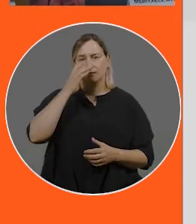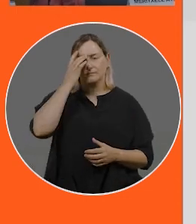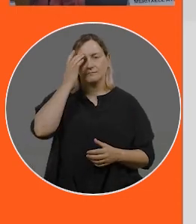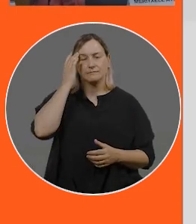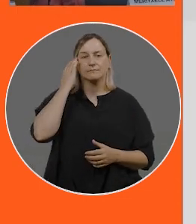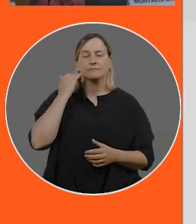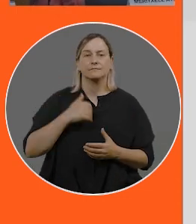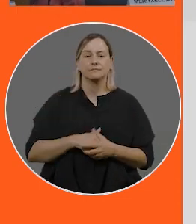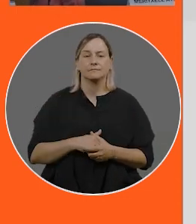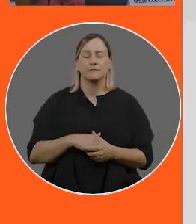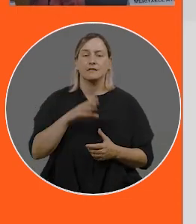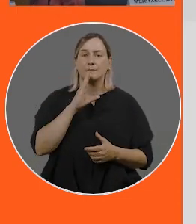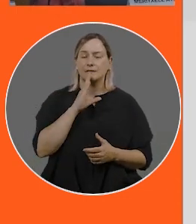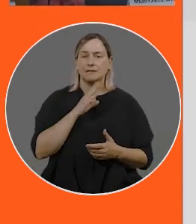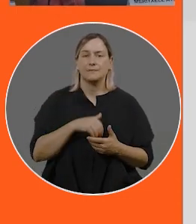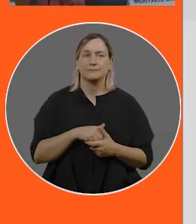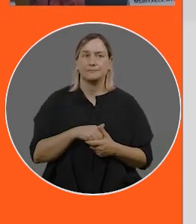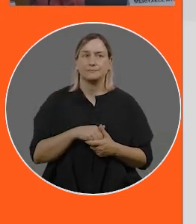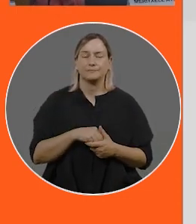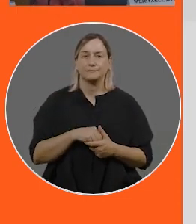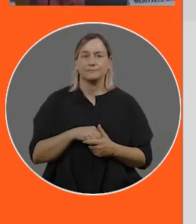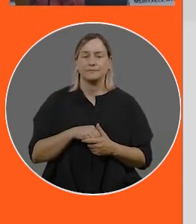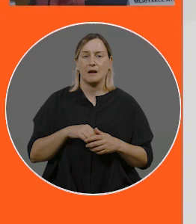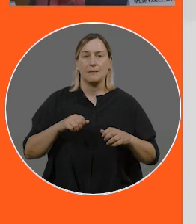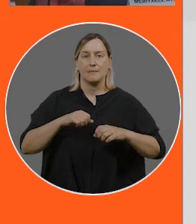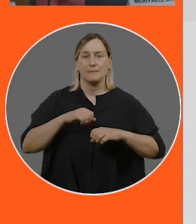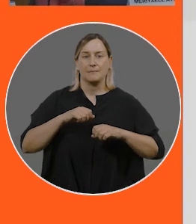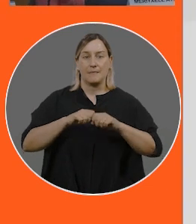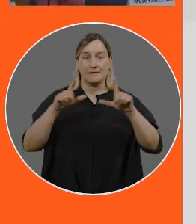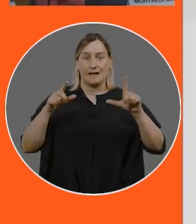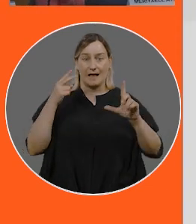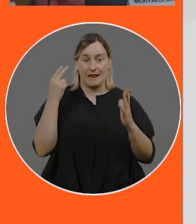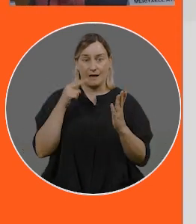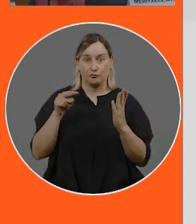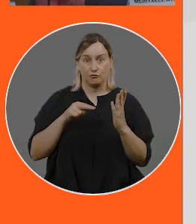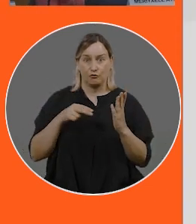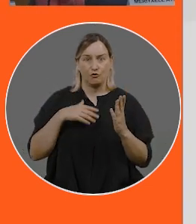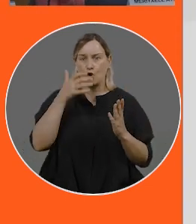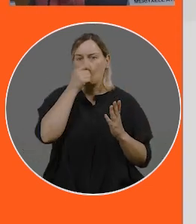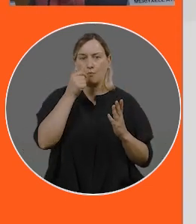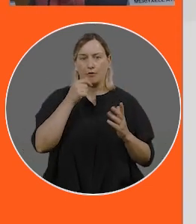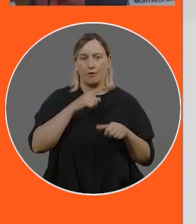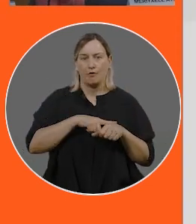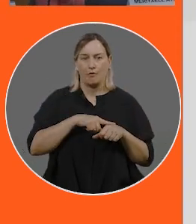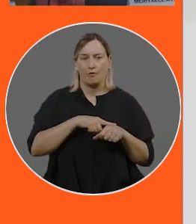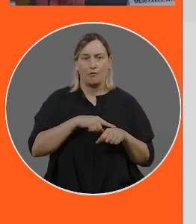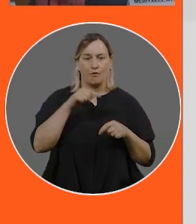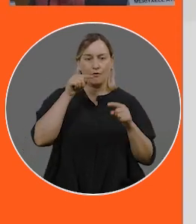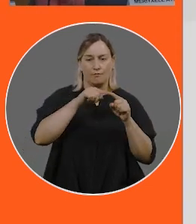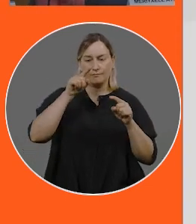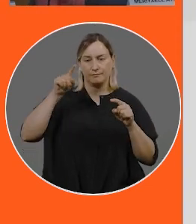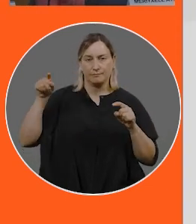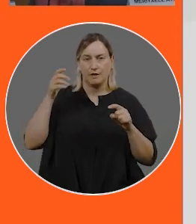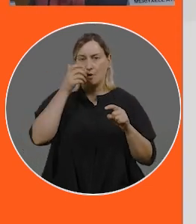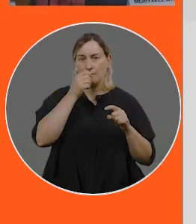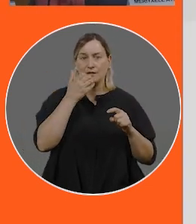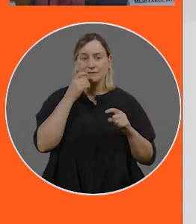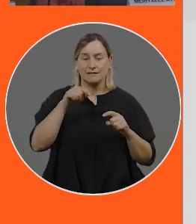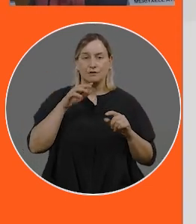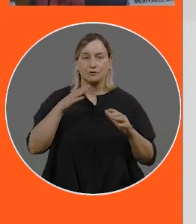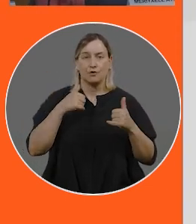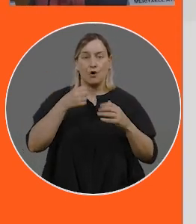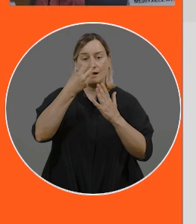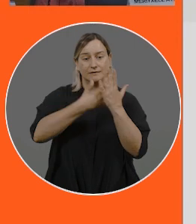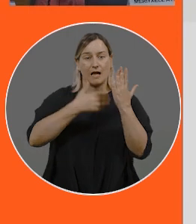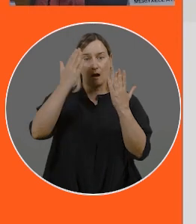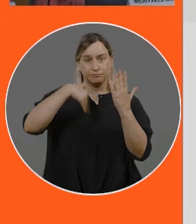I què passa? Doncs que el lector de pantalla, me les, o sigui, jo no puc anar d'un element amb un altre si això no és una llista, perquè a vegades